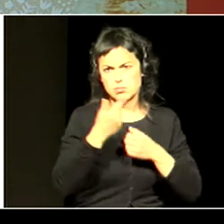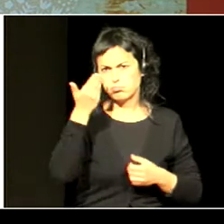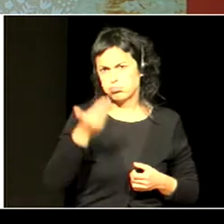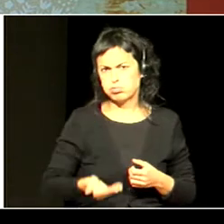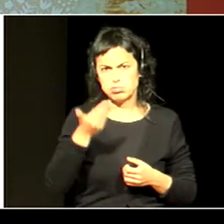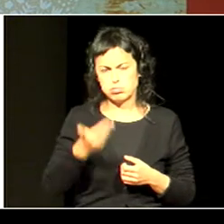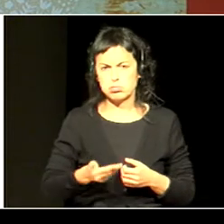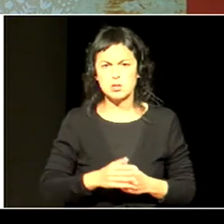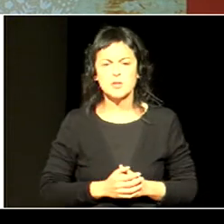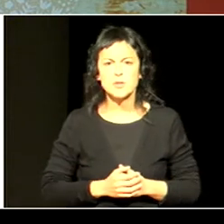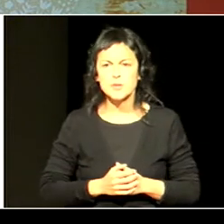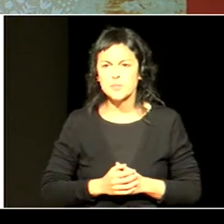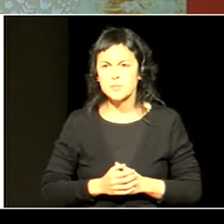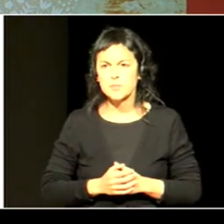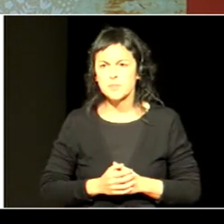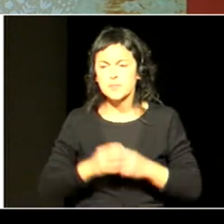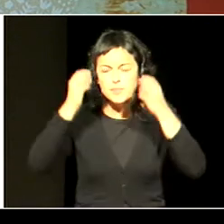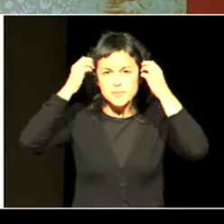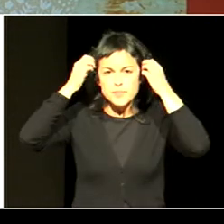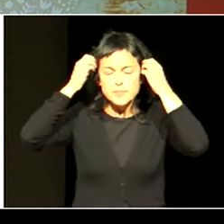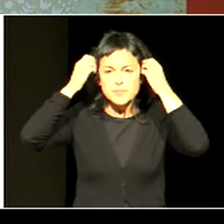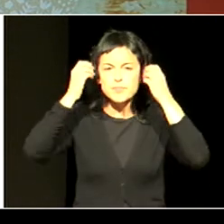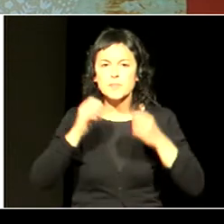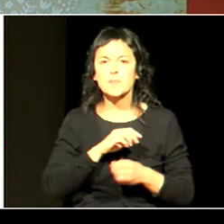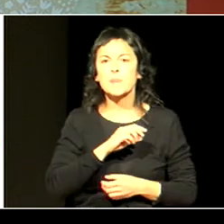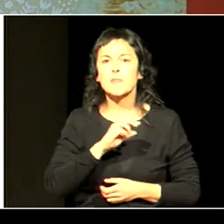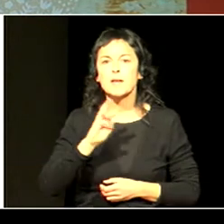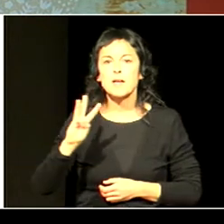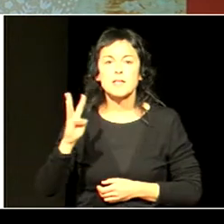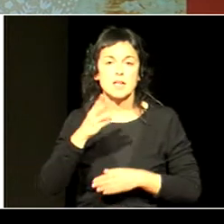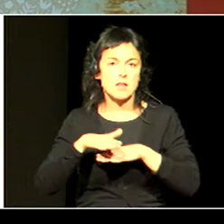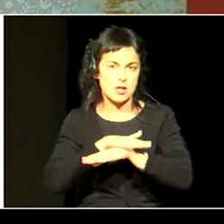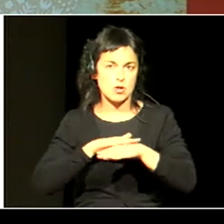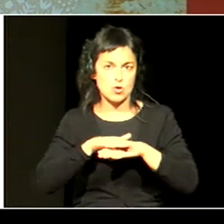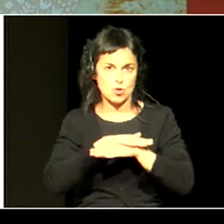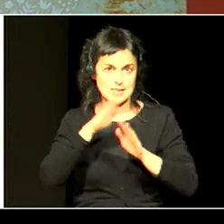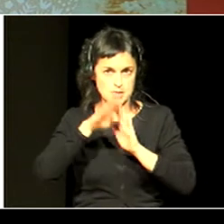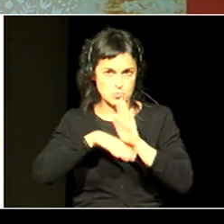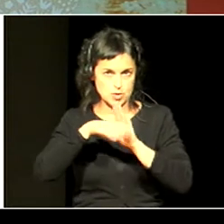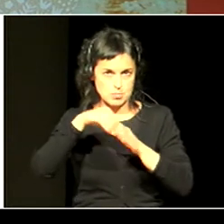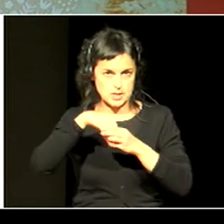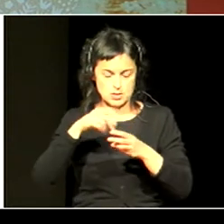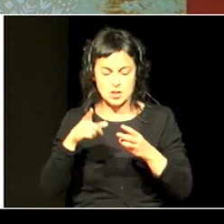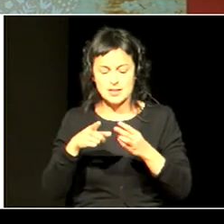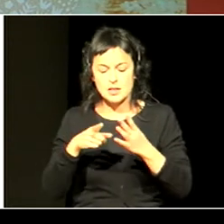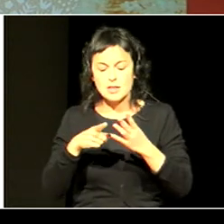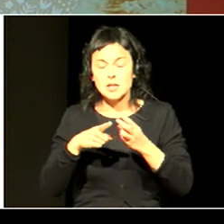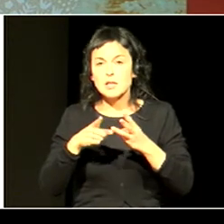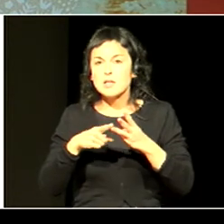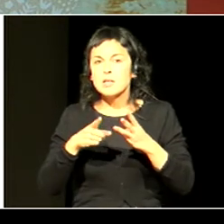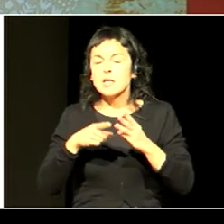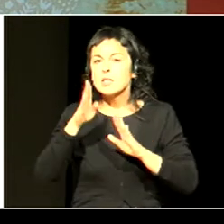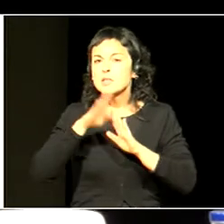hipergarrantzitsua da. Hirugarren zutabe bat gutzako programa horrek araututa egotia, hau da, eskidetza